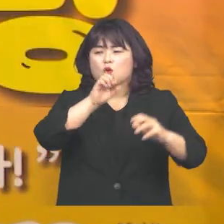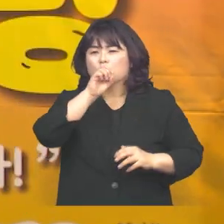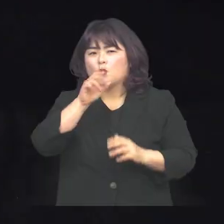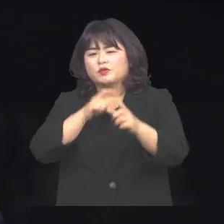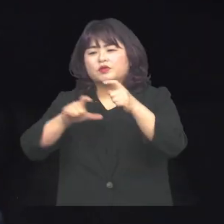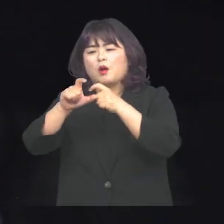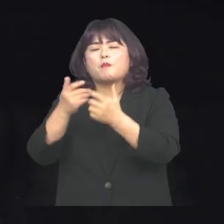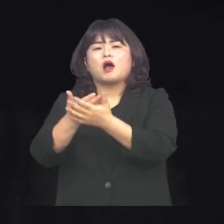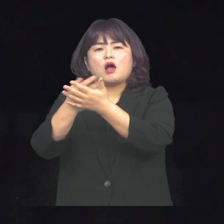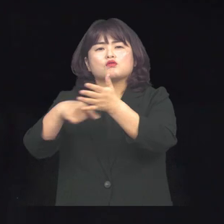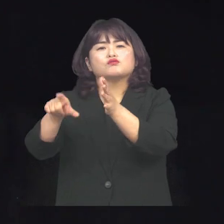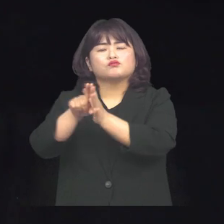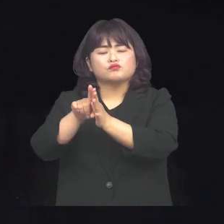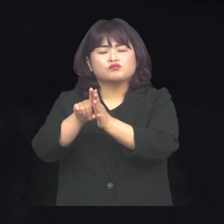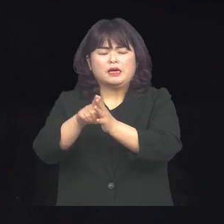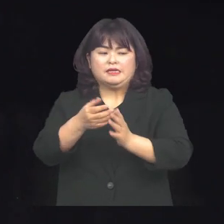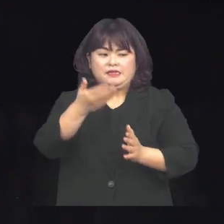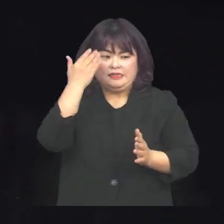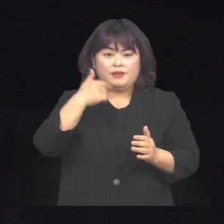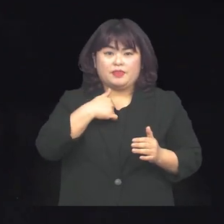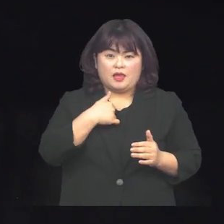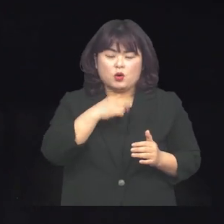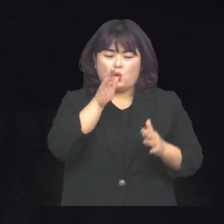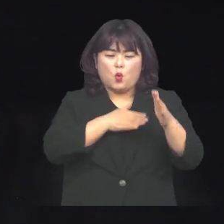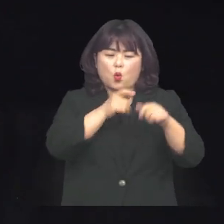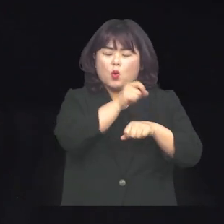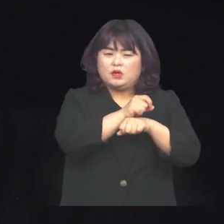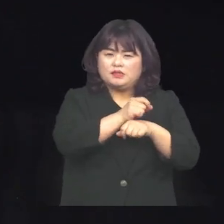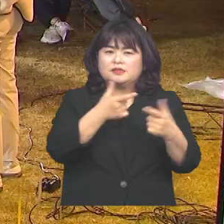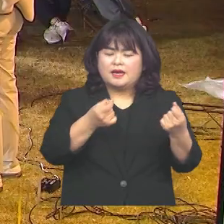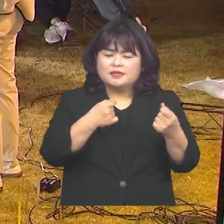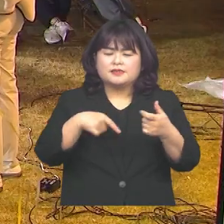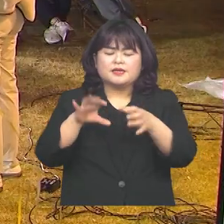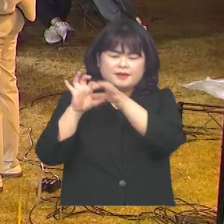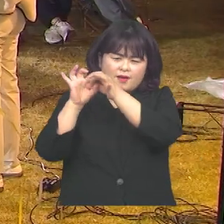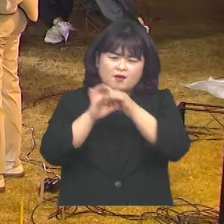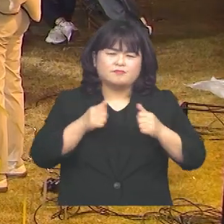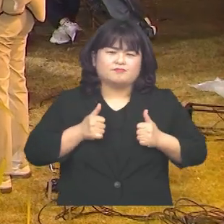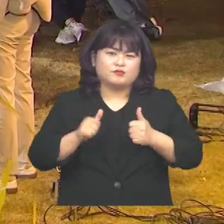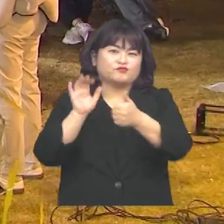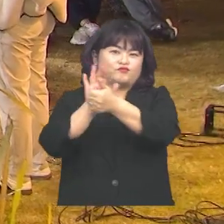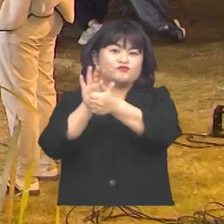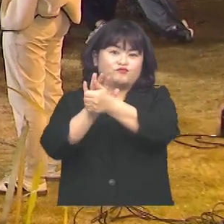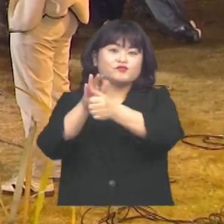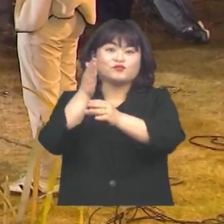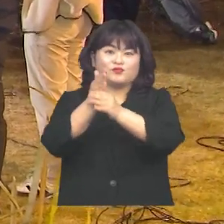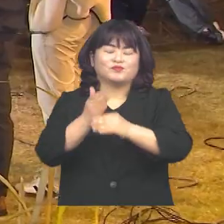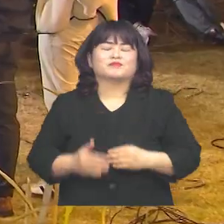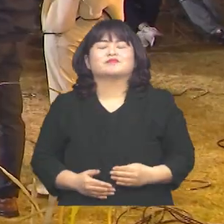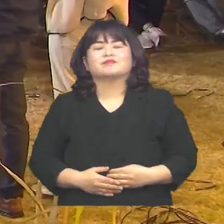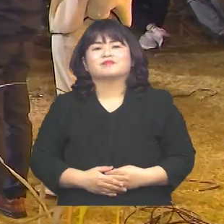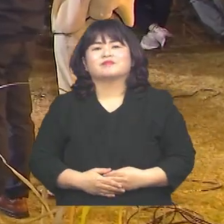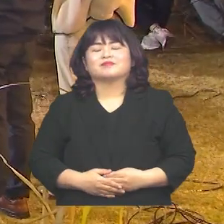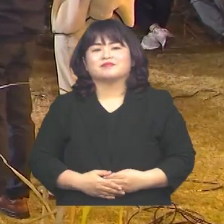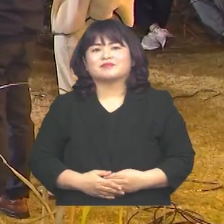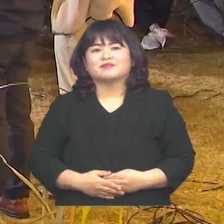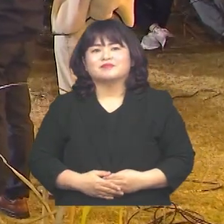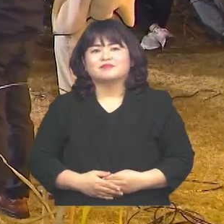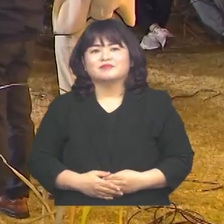그리고 용인을 잘 발전시켜 나가도록 기성세대인 저와 시 공직자들이 열심히 응원하고 있다고 말했습니다.